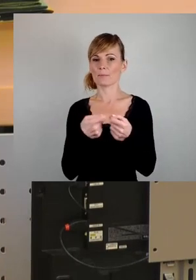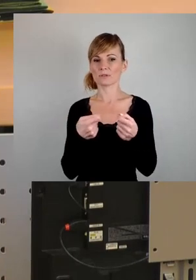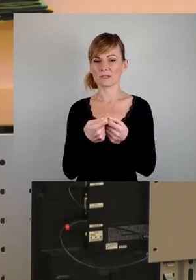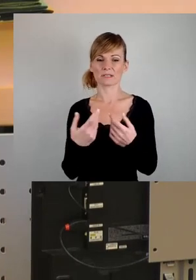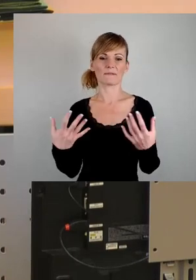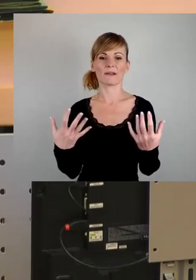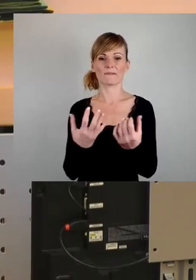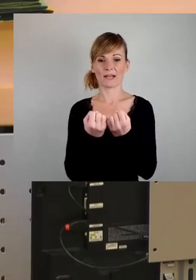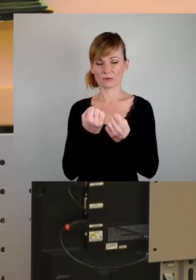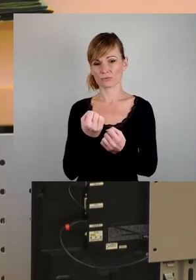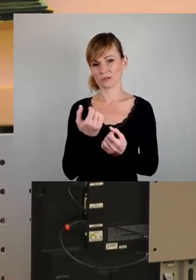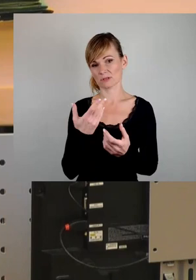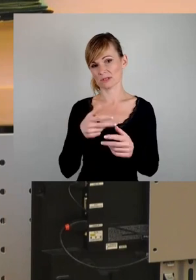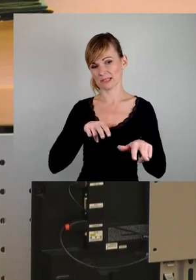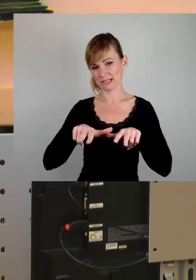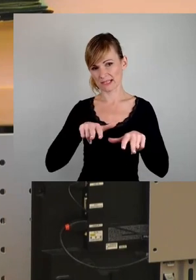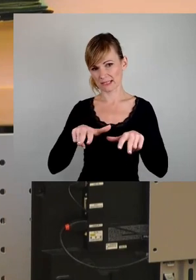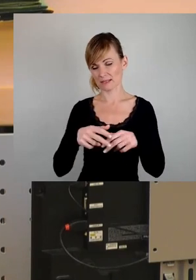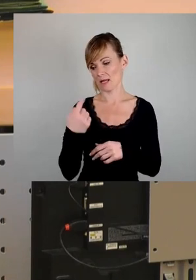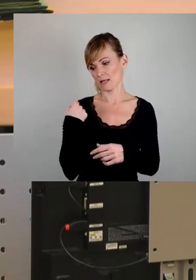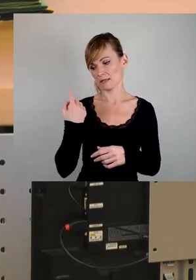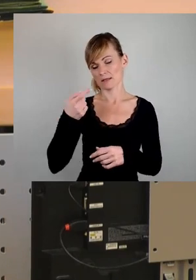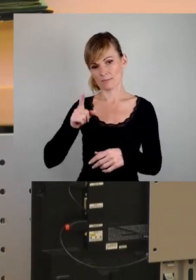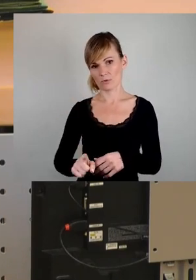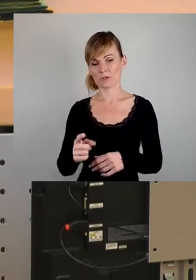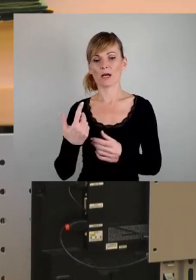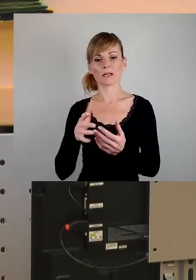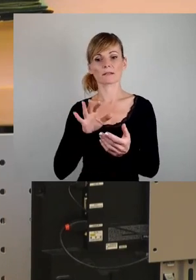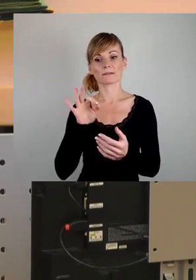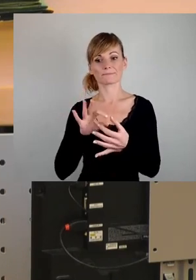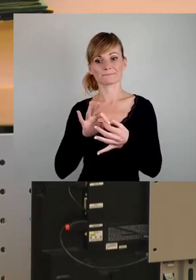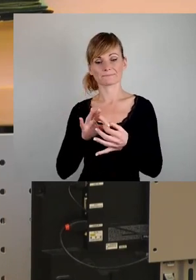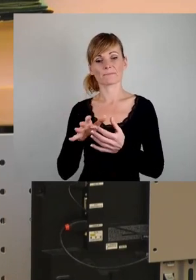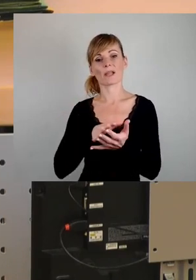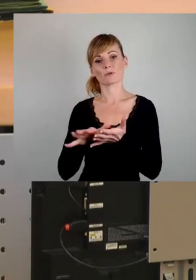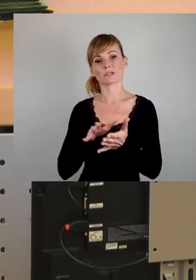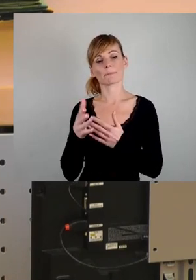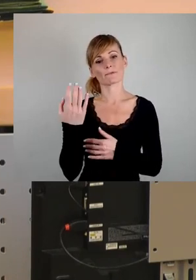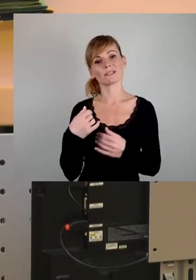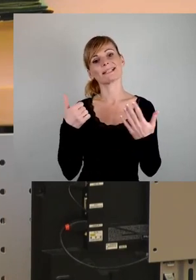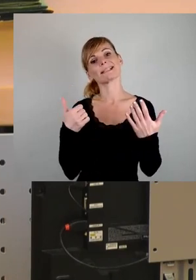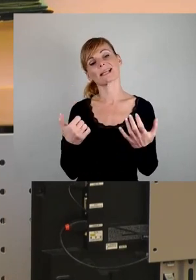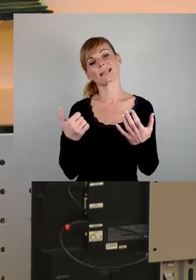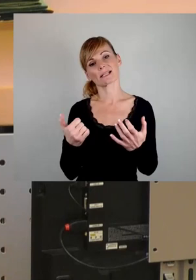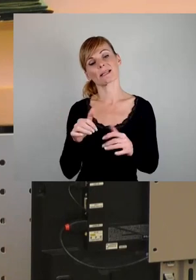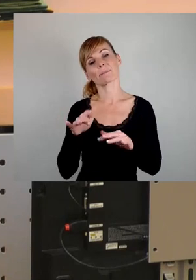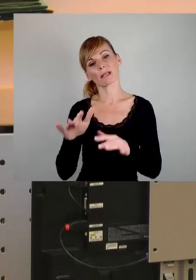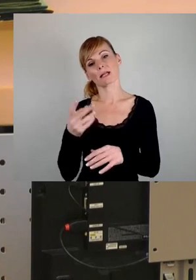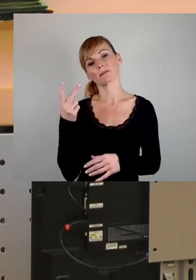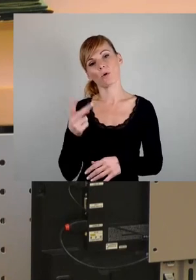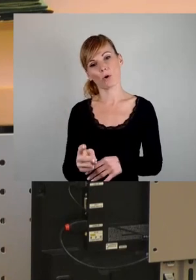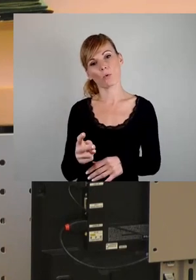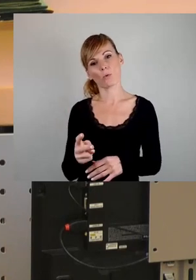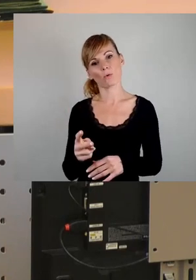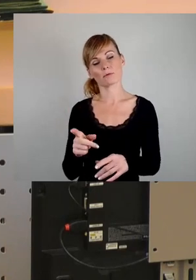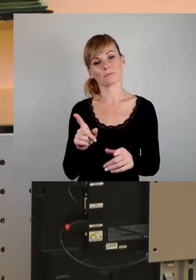Bundesverfassungsgericht im vergangenen Monat gerade der Ausgabe von 60 Milliarden Euro einen Riegel vorgeschoben